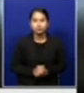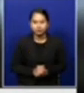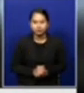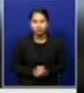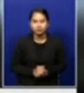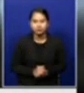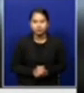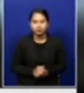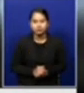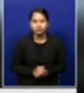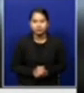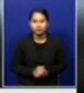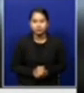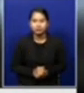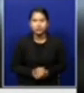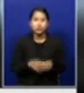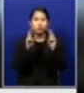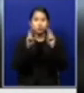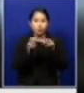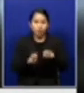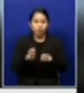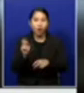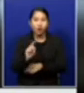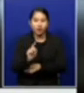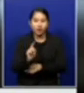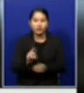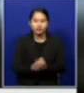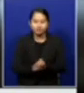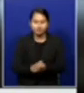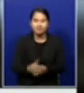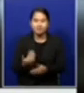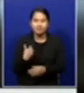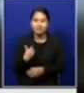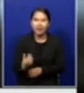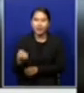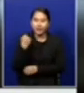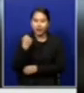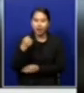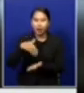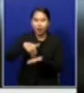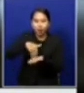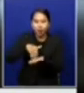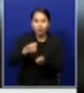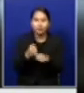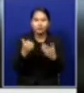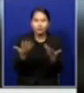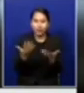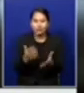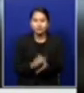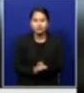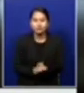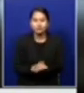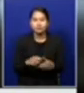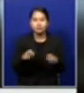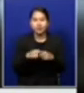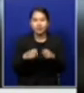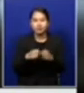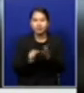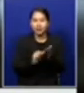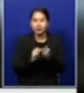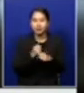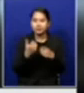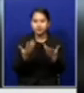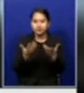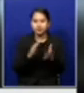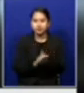ภาพัฒน์คือท่านได้วิเคราะห์ไว้แล้วว่าเรามีจุดแข็งจุดอ่อนอย่างไรและจะพลิกวิกฤตให้เป็นโอกาสได้อย่างไรในประเด็นนี้ผมจะสนใจในส่วน